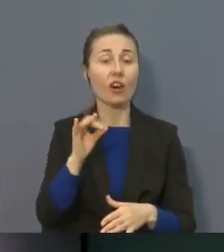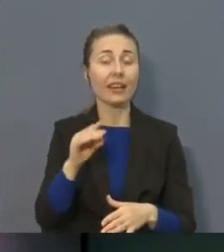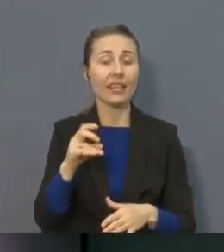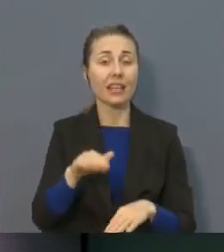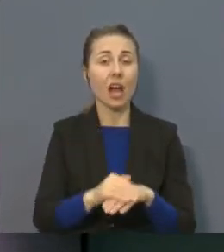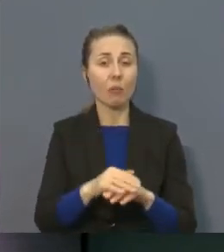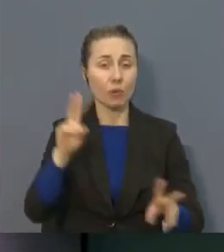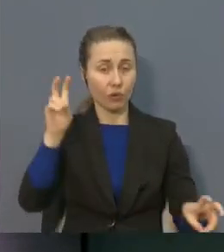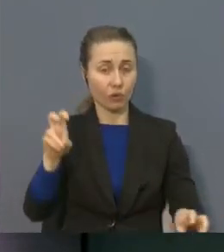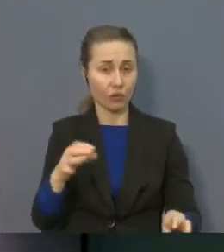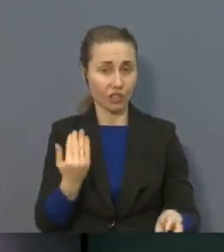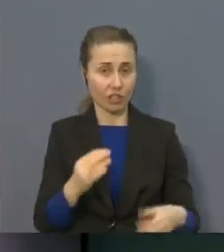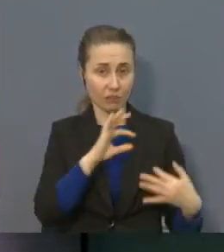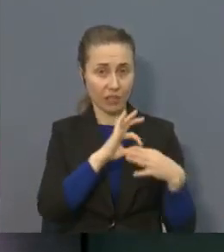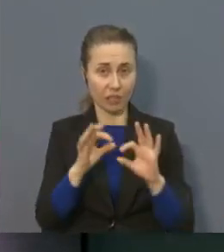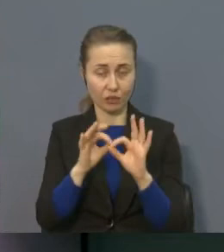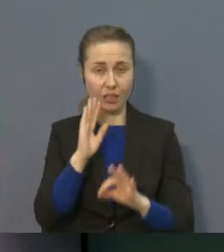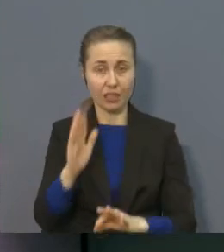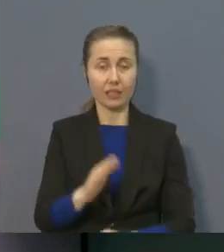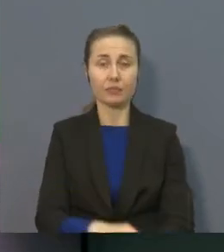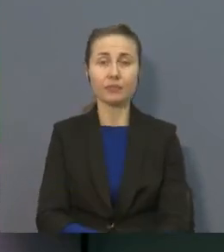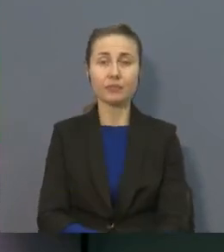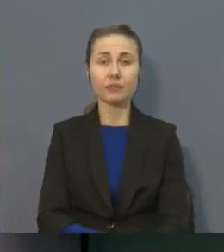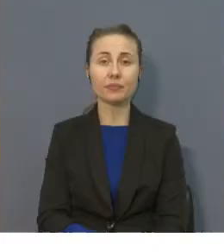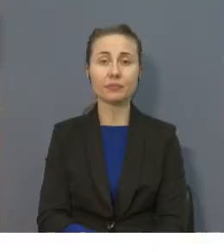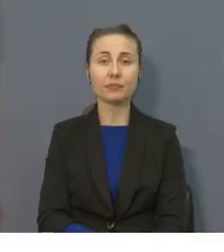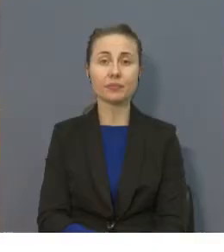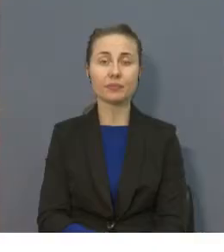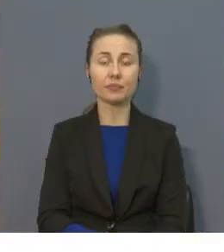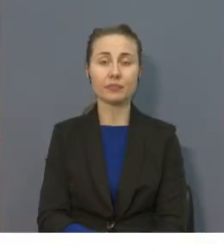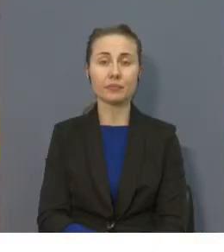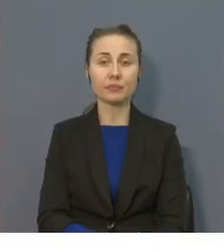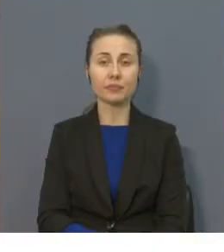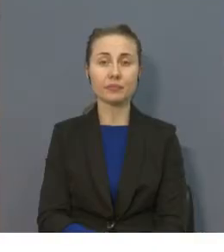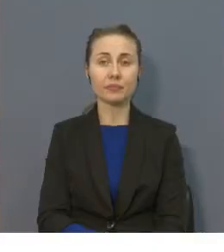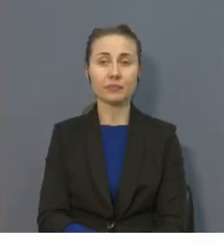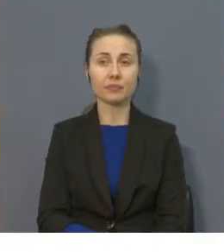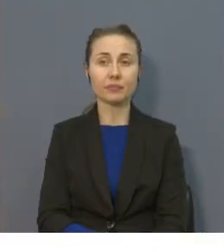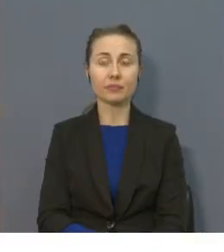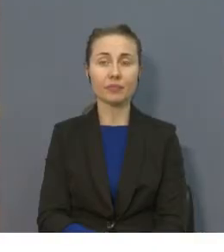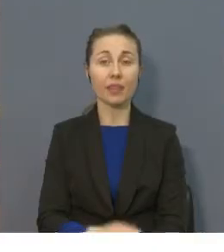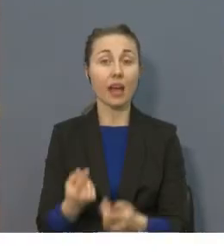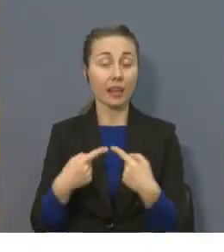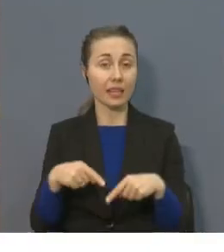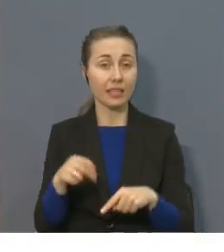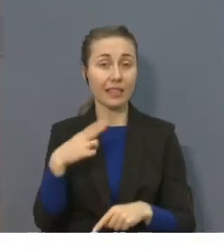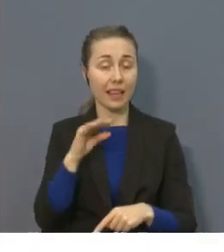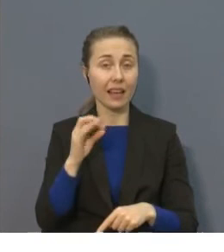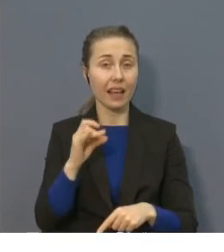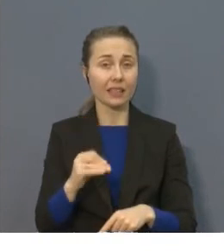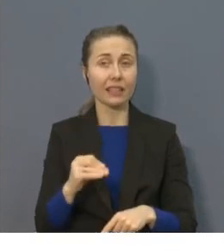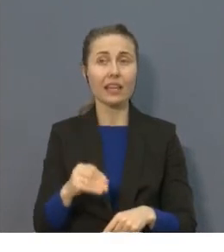болған. Ол 4 жылдан бері ауыл тұрғындарына қолдау көрсетіп келеді. Жақсылық жаса декадасын ұйымдастырушы іскер